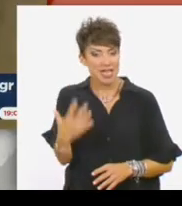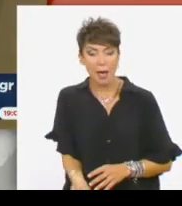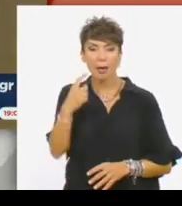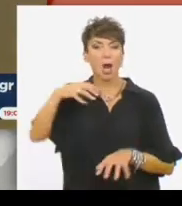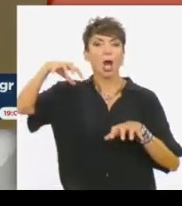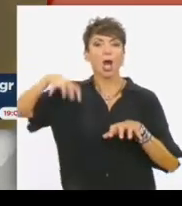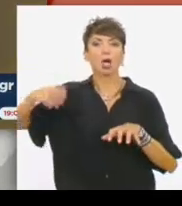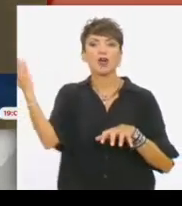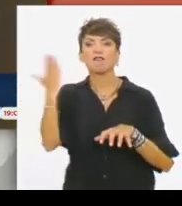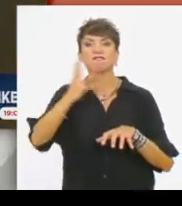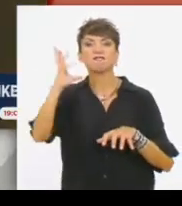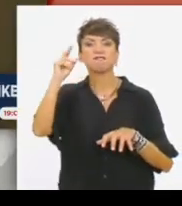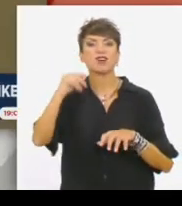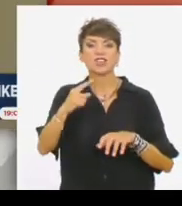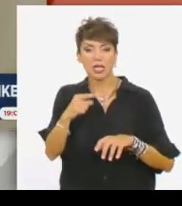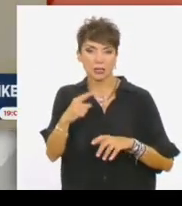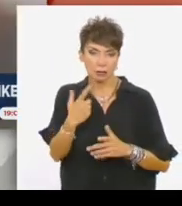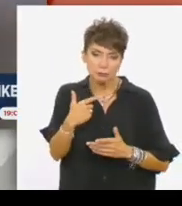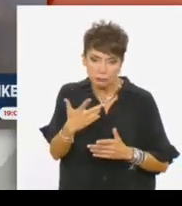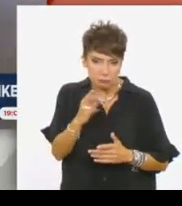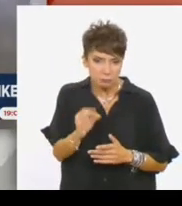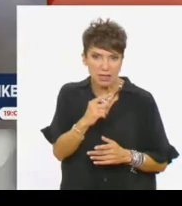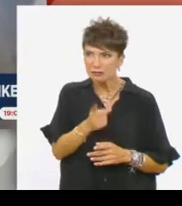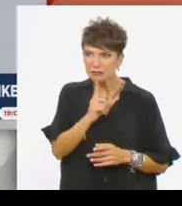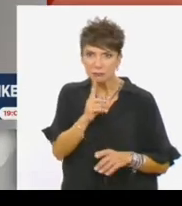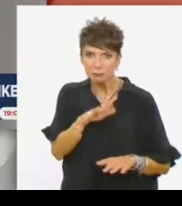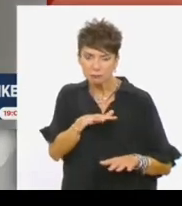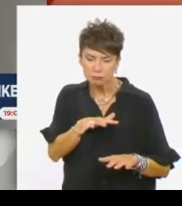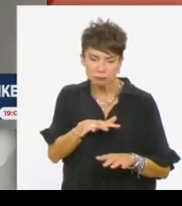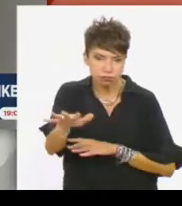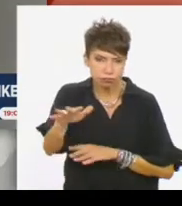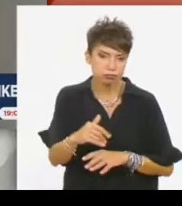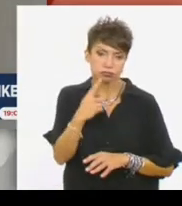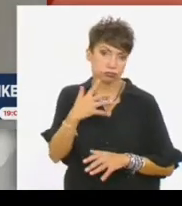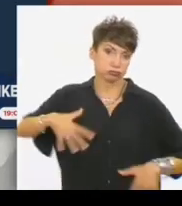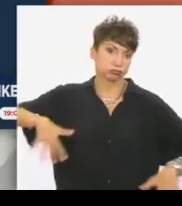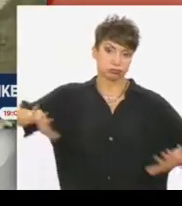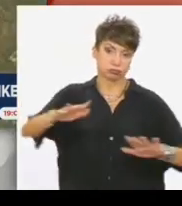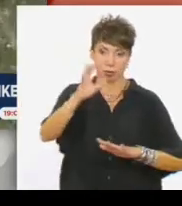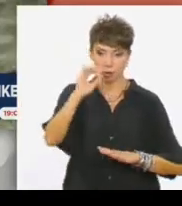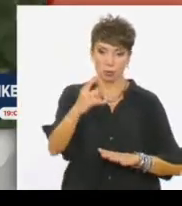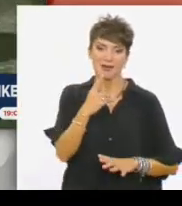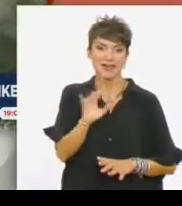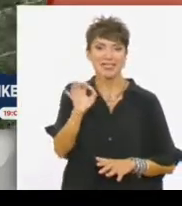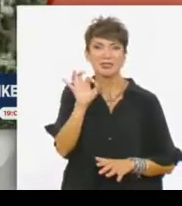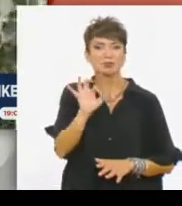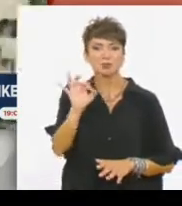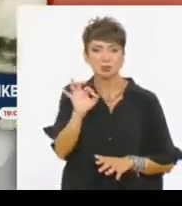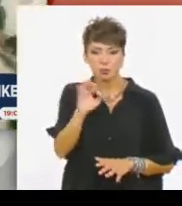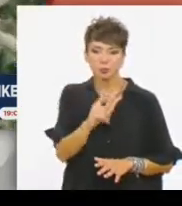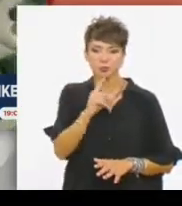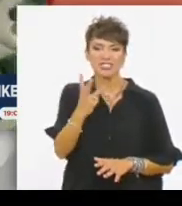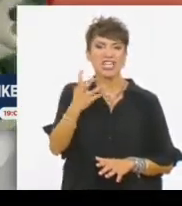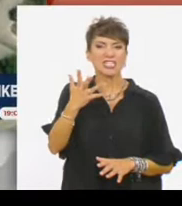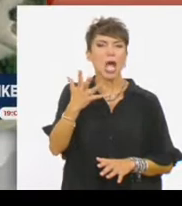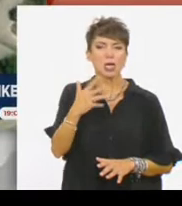φοιτητών που μετέτρεψαν σε ορμητήριό τους σκληροί κακοποιοί, σύμφωνα με αστυνομικές πηγές. Εδώ φέρεται ότι έμενε και ο